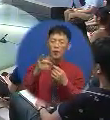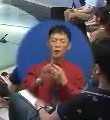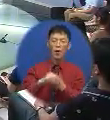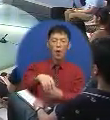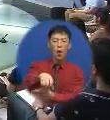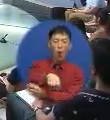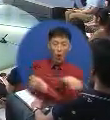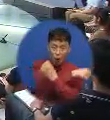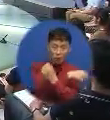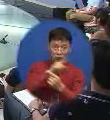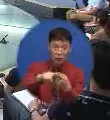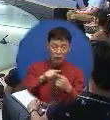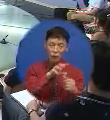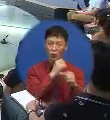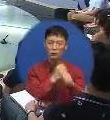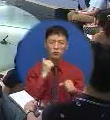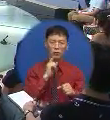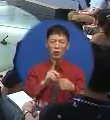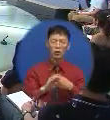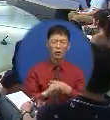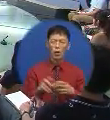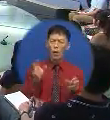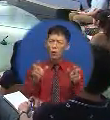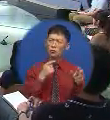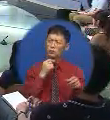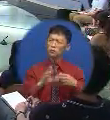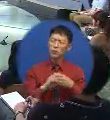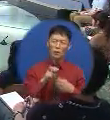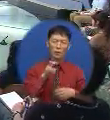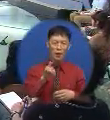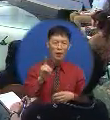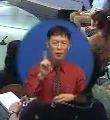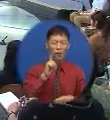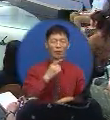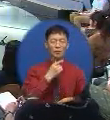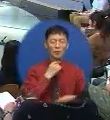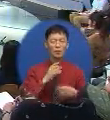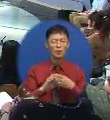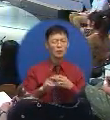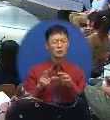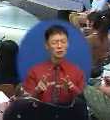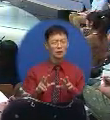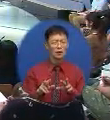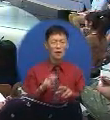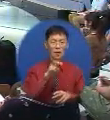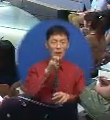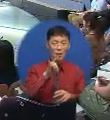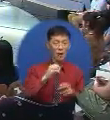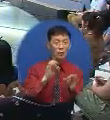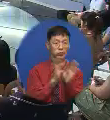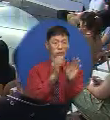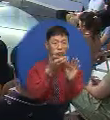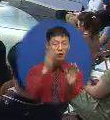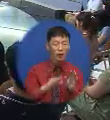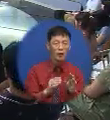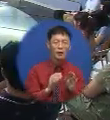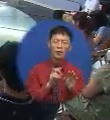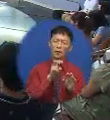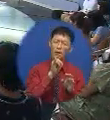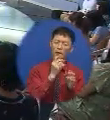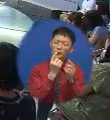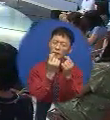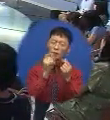코끼리를 이용을 하자는 거니까 공룡에 비해서 또 매머드가 장점이 뭐냐면 매머드는 멸종했지만 매머드의